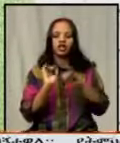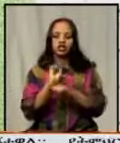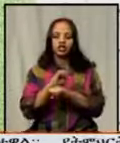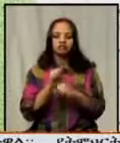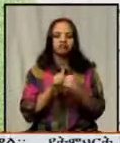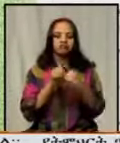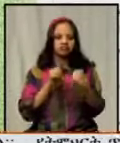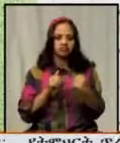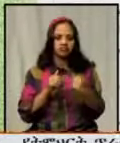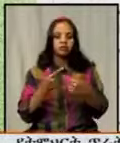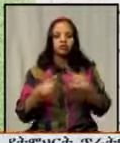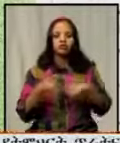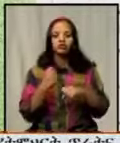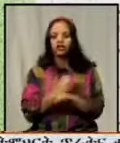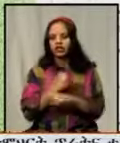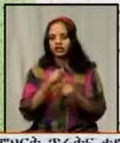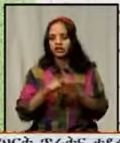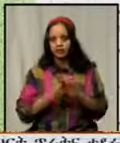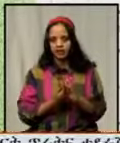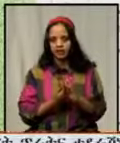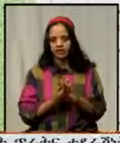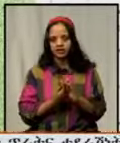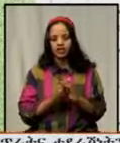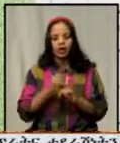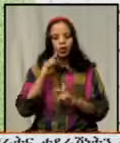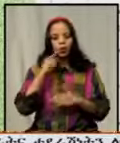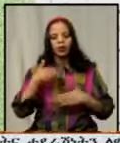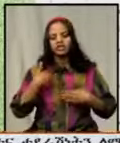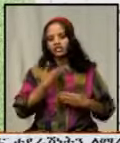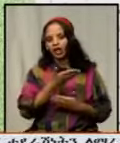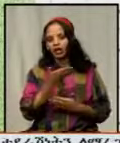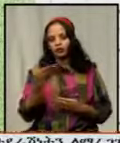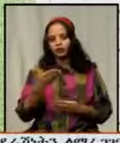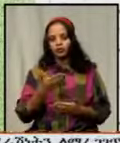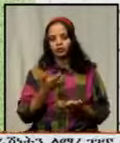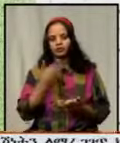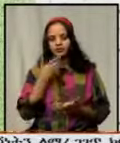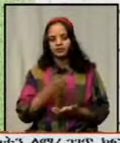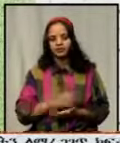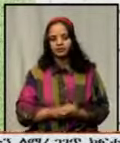ተለይቷል። መጥቶ ስራውን ይጀምራል። እንኳን ደስ አላችሁ ማለት ፈልጋለሁ።